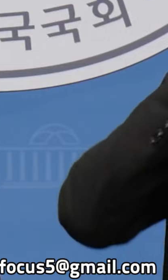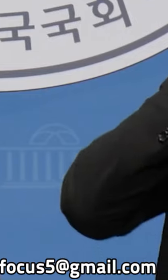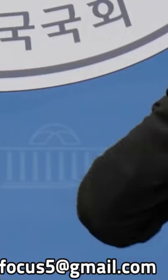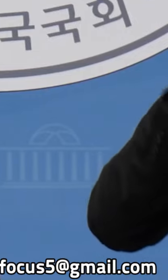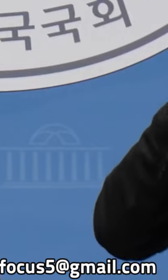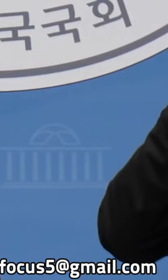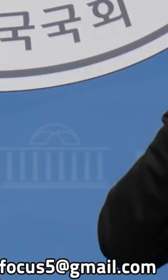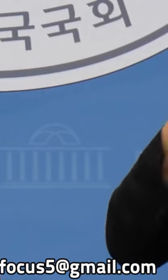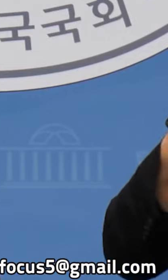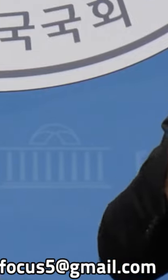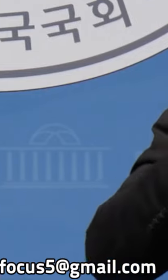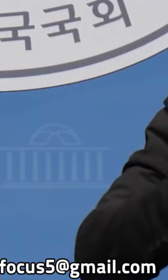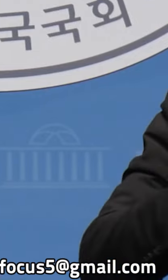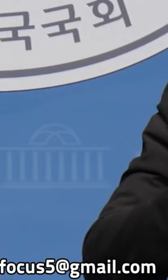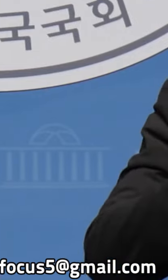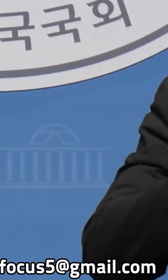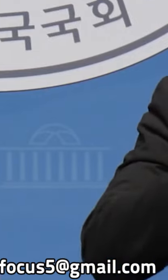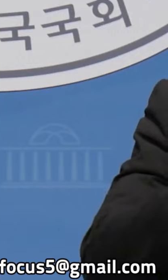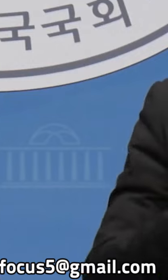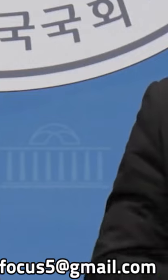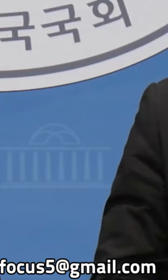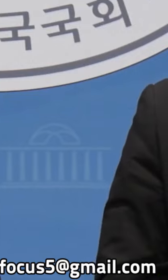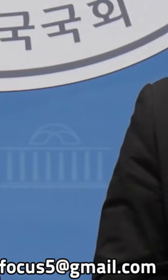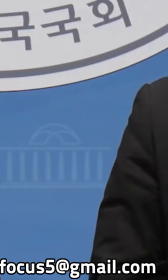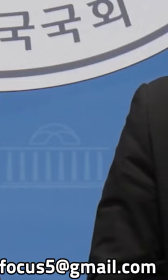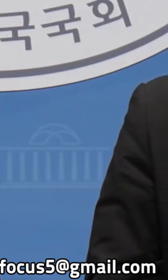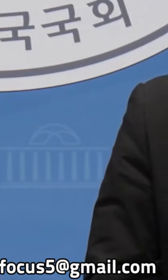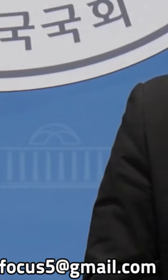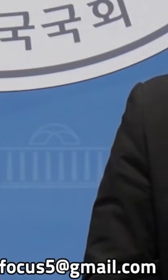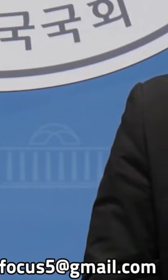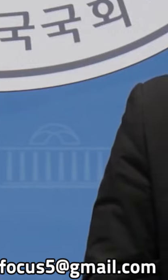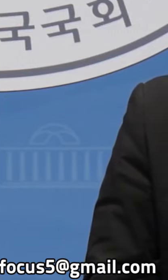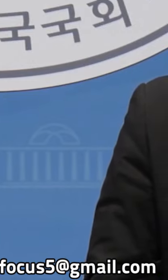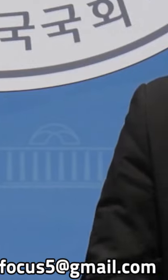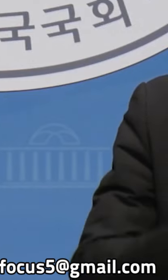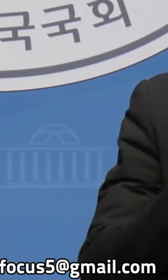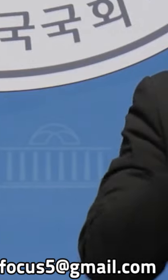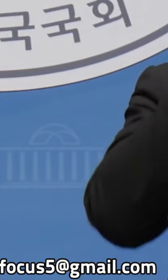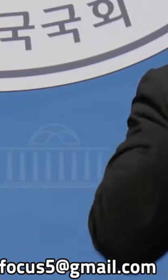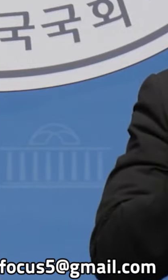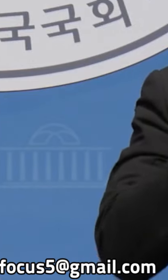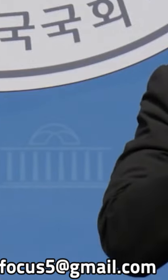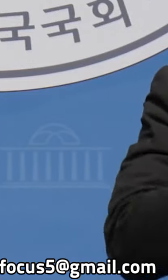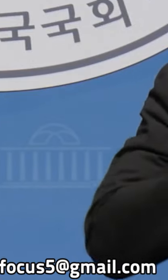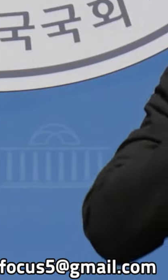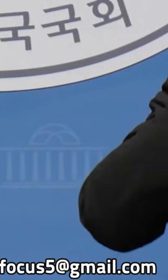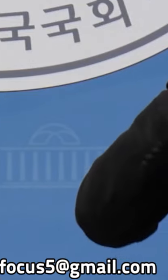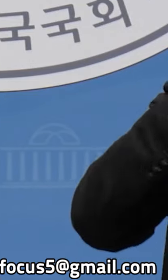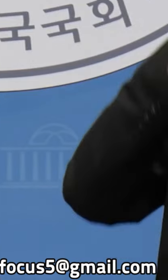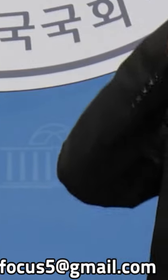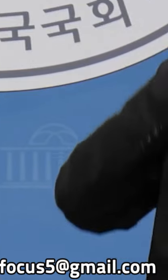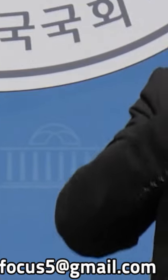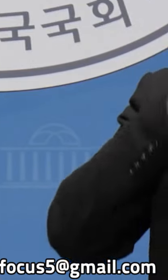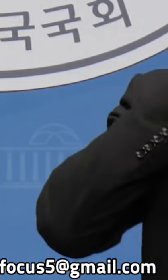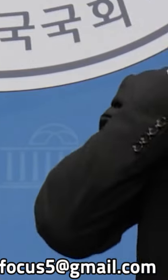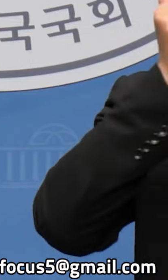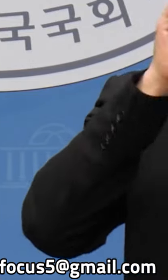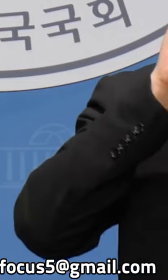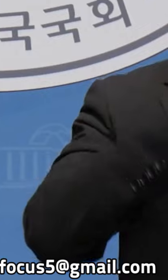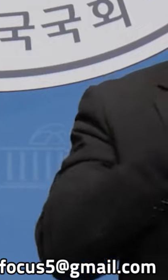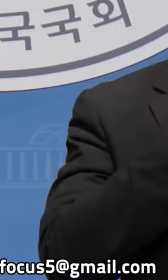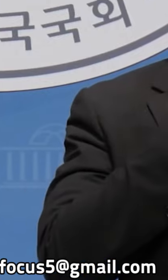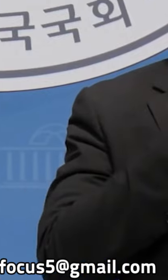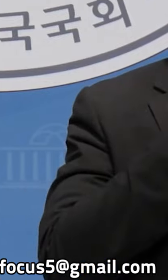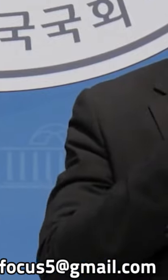윤석열 대통령이 끝내 해병대원 특검법에 거부권을 행사했습니다 기어히 청선 민의를